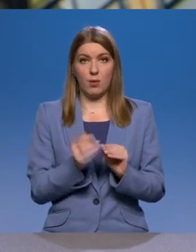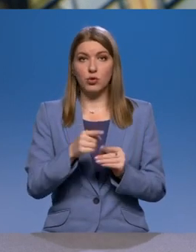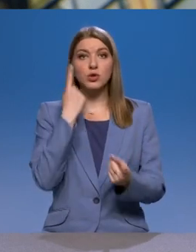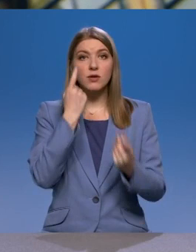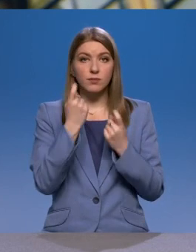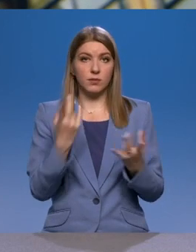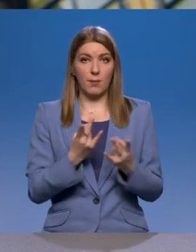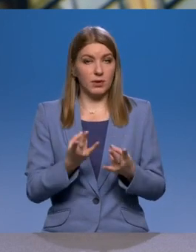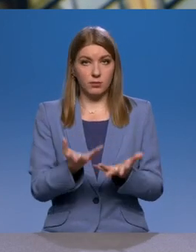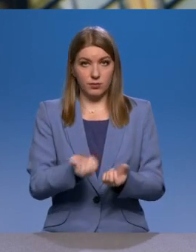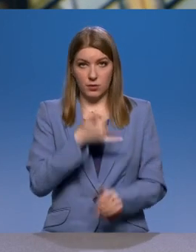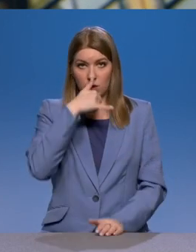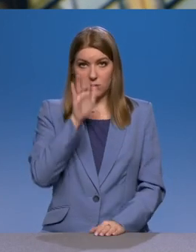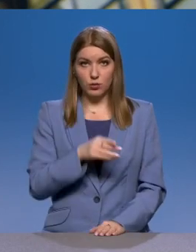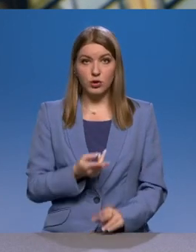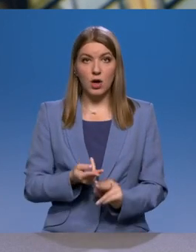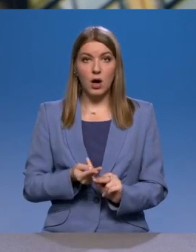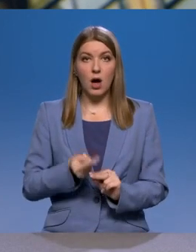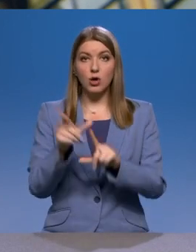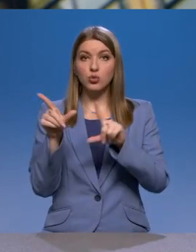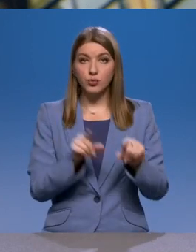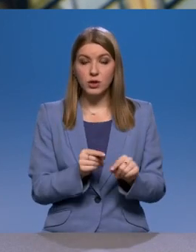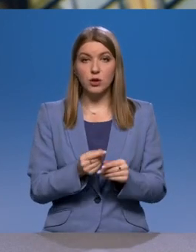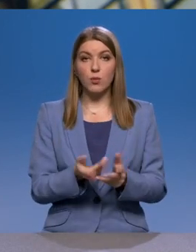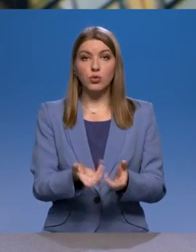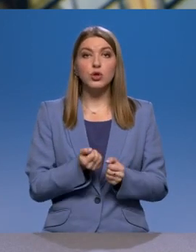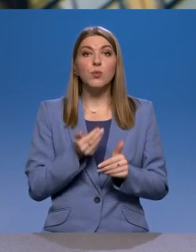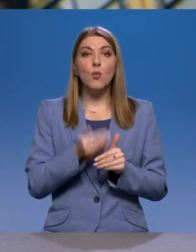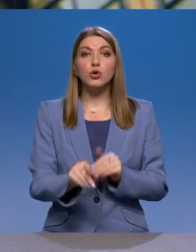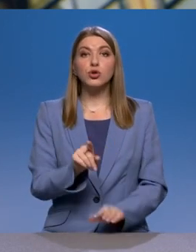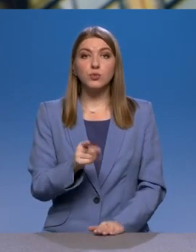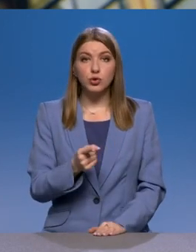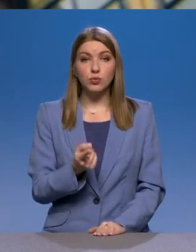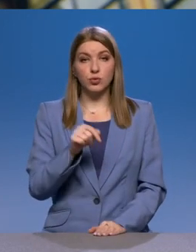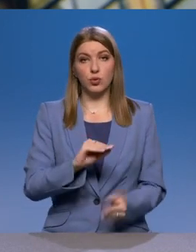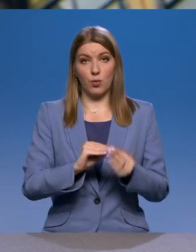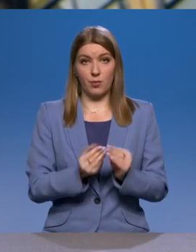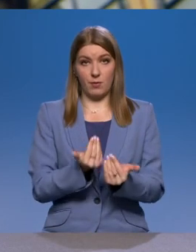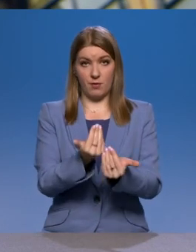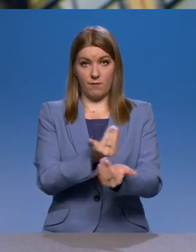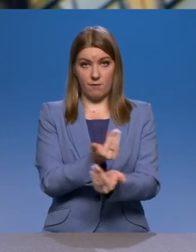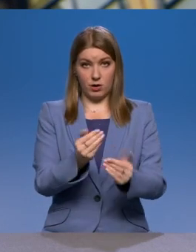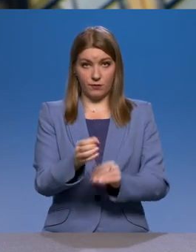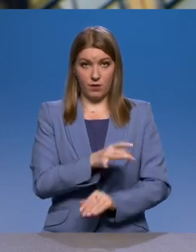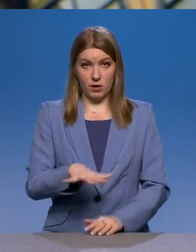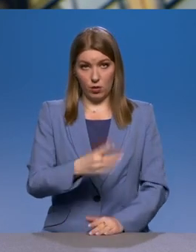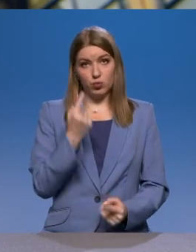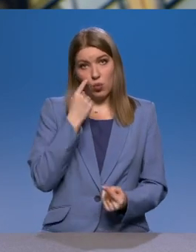можете. Субсидии вы получаете позднее только по той причине, что это проблемы вашего региона. Очевидно, они очень